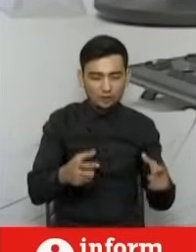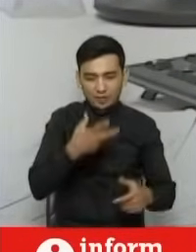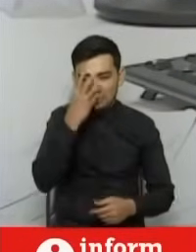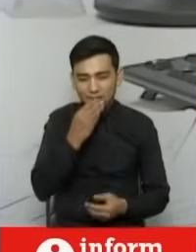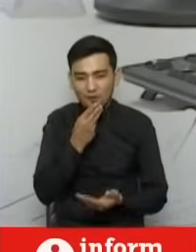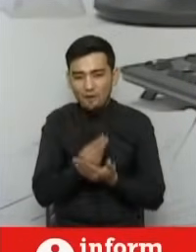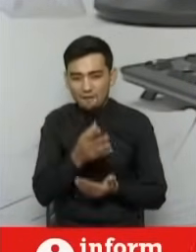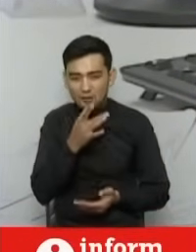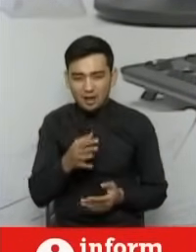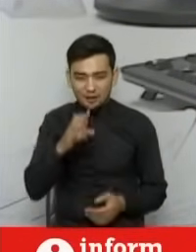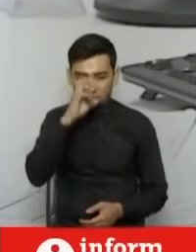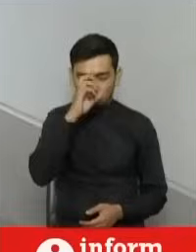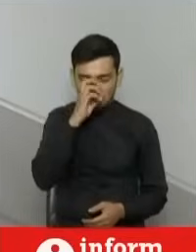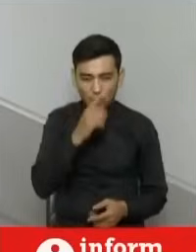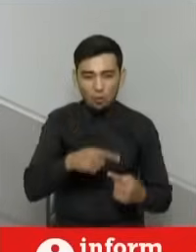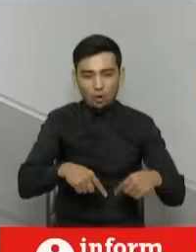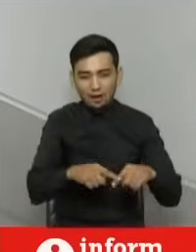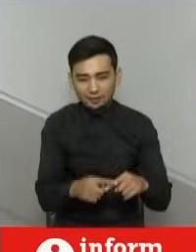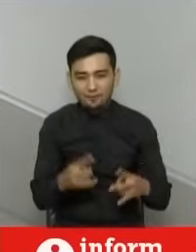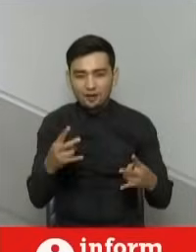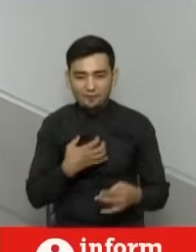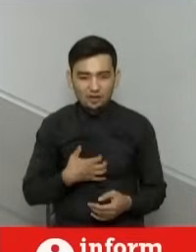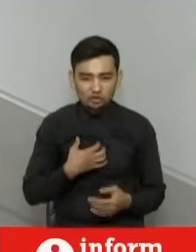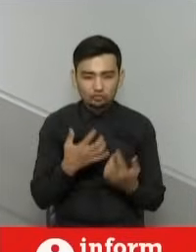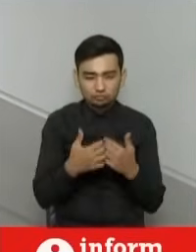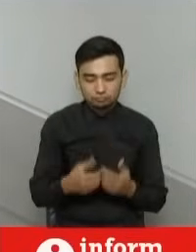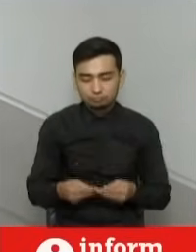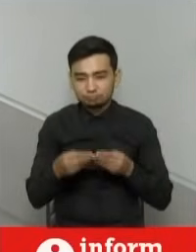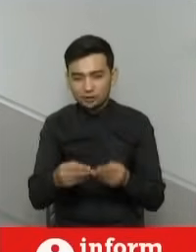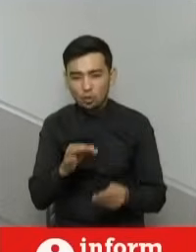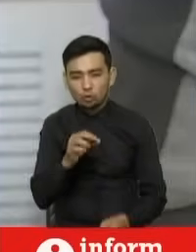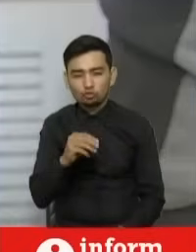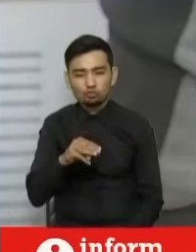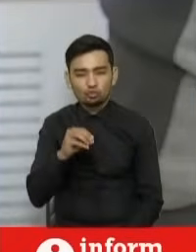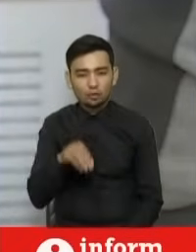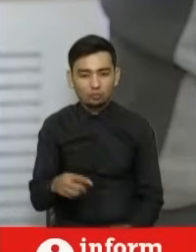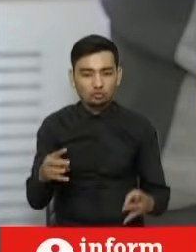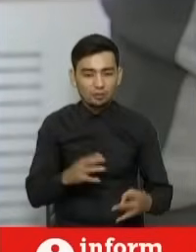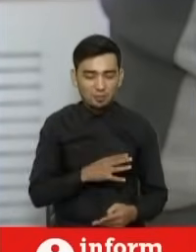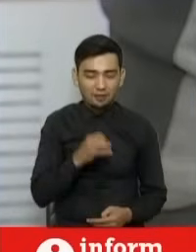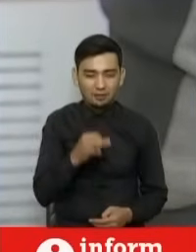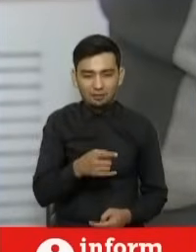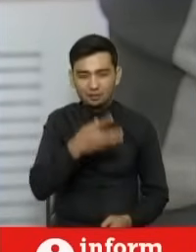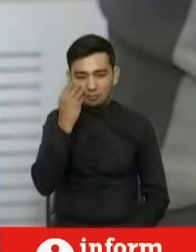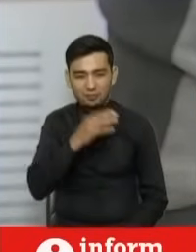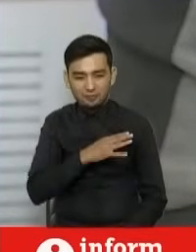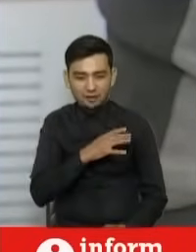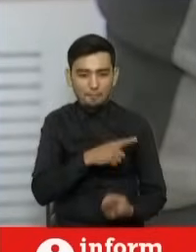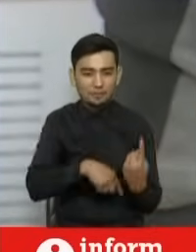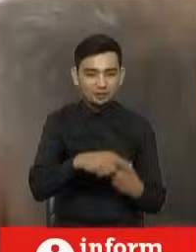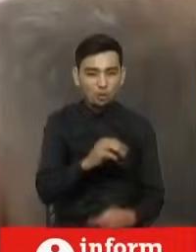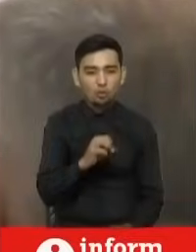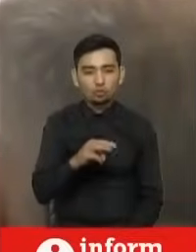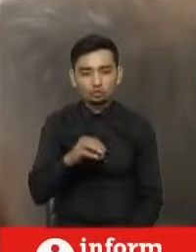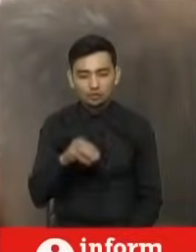своевременно предоставлять государственному органу необходимую отчетность. В связи с этим, по заявлению представителя ведомства, отечественному бизнесу будут